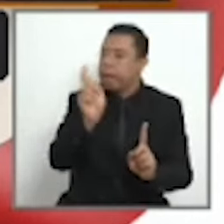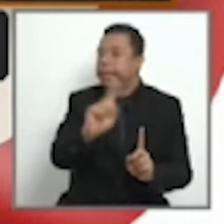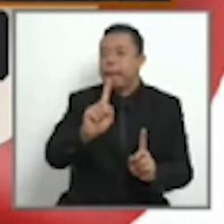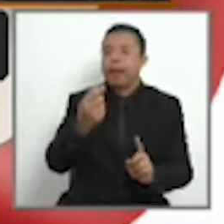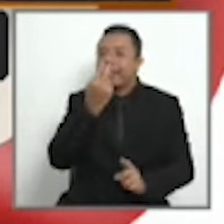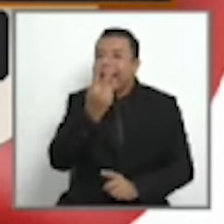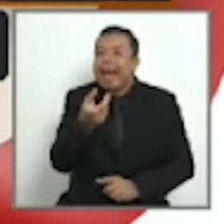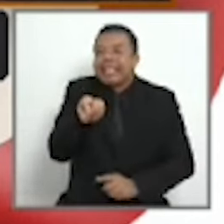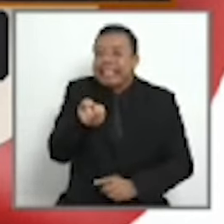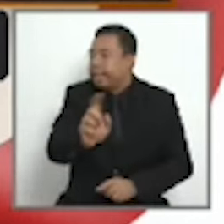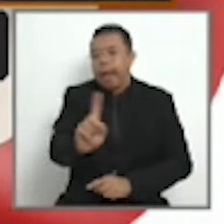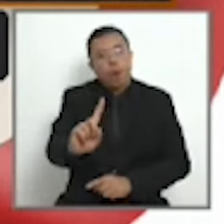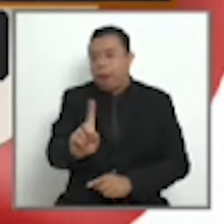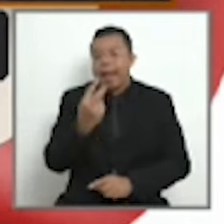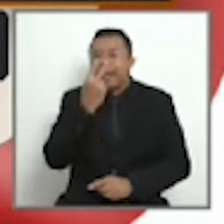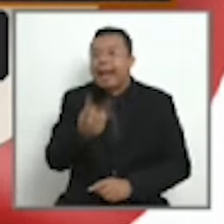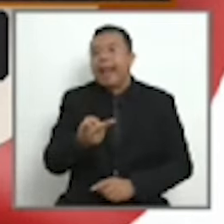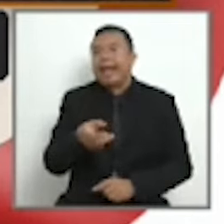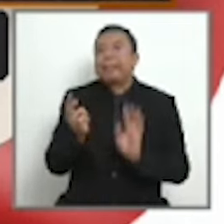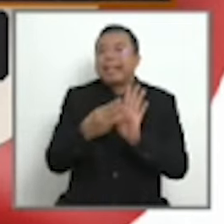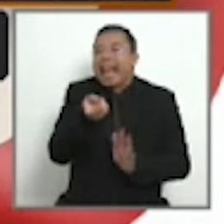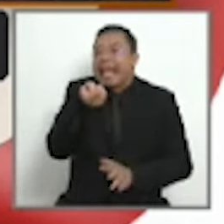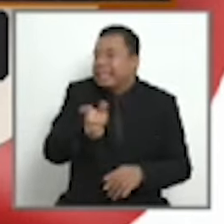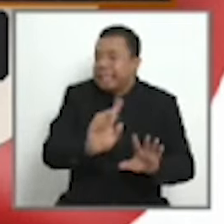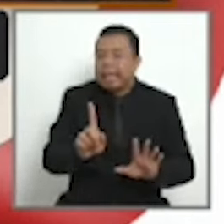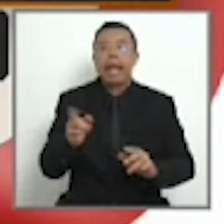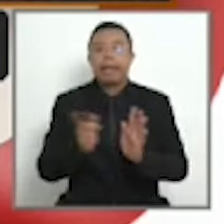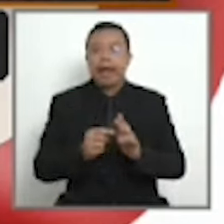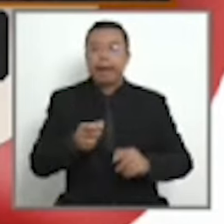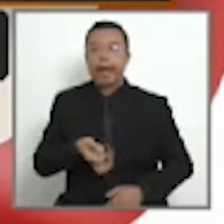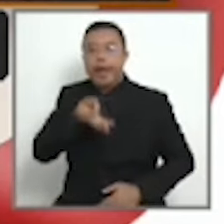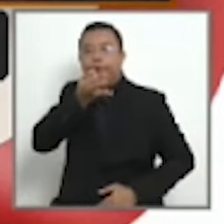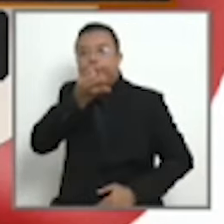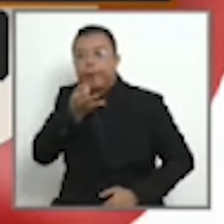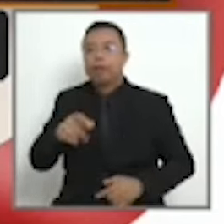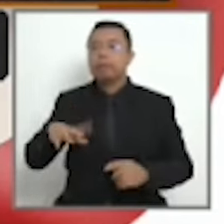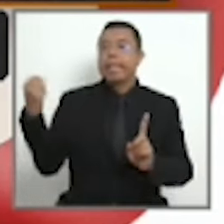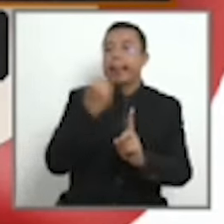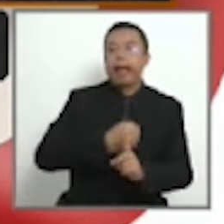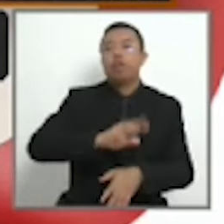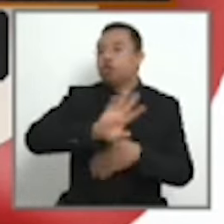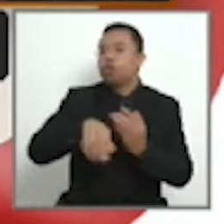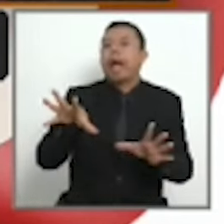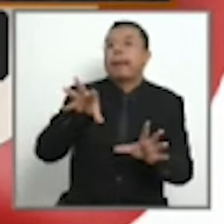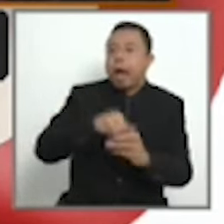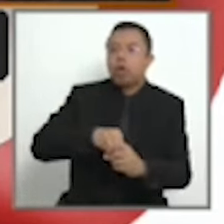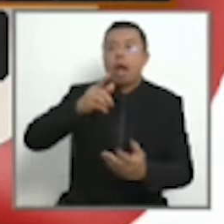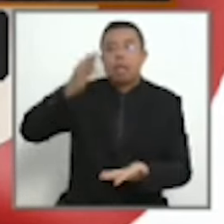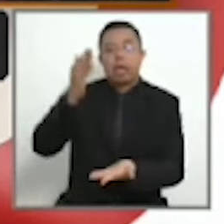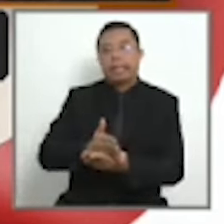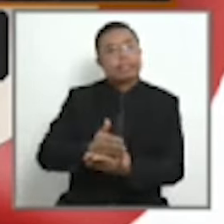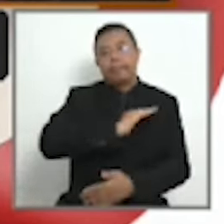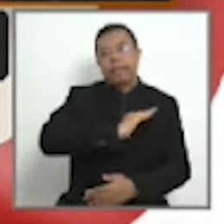disepelekkan tidak boleh dianggap sebagai isu kecil dari mulai cat calling sampai kekerasan fisik itu semua harus ditinggak tegas dan